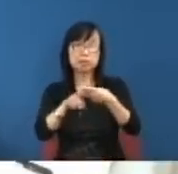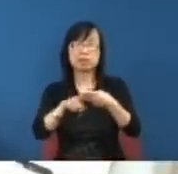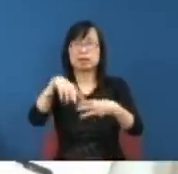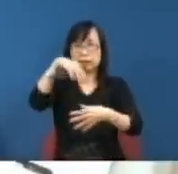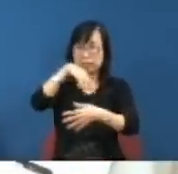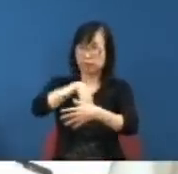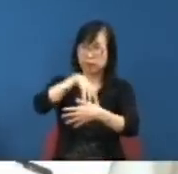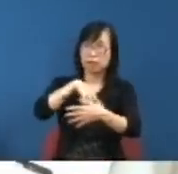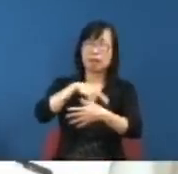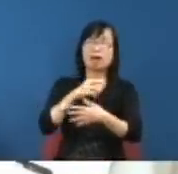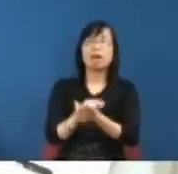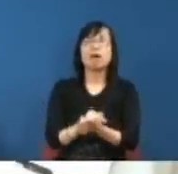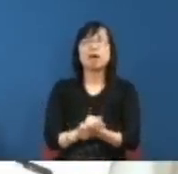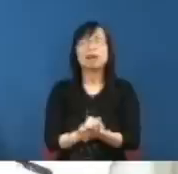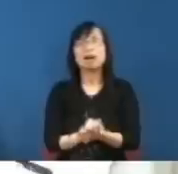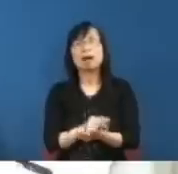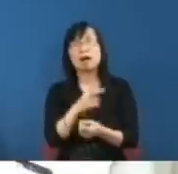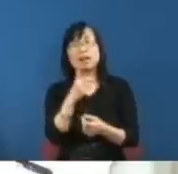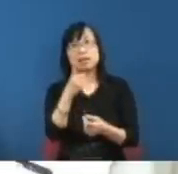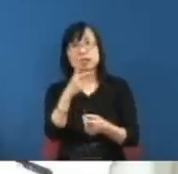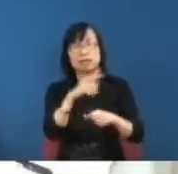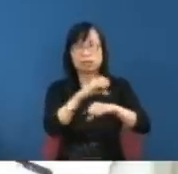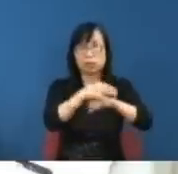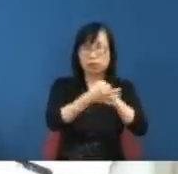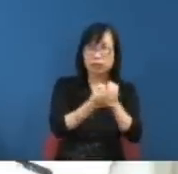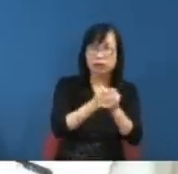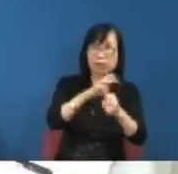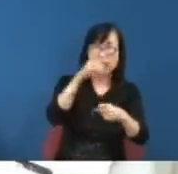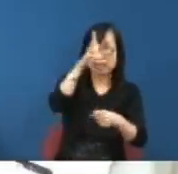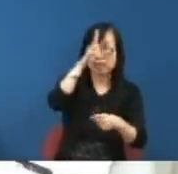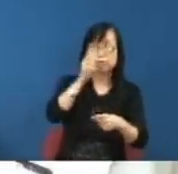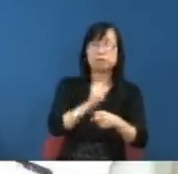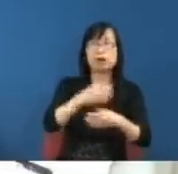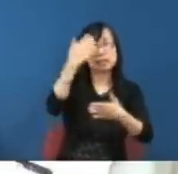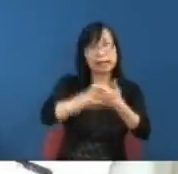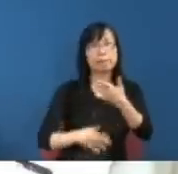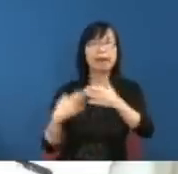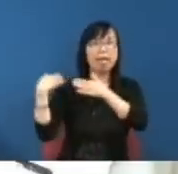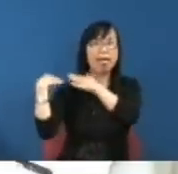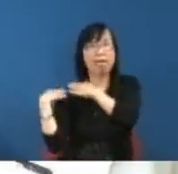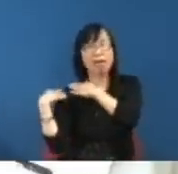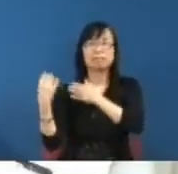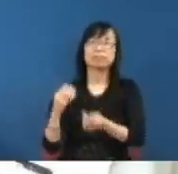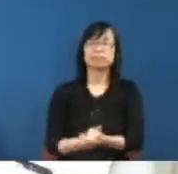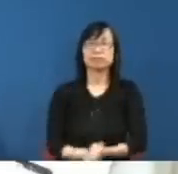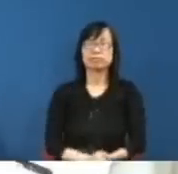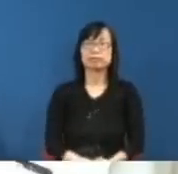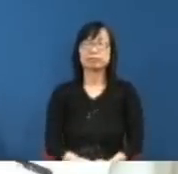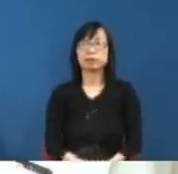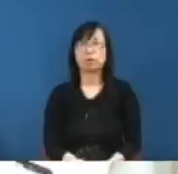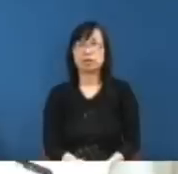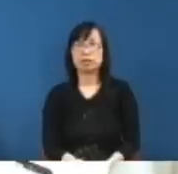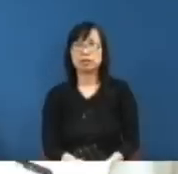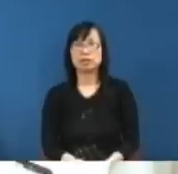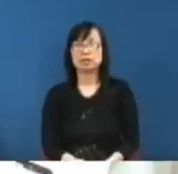邊兩個啦，就是、一個國家機或者政府咧係可以減輕負擔，係咪啊？就